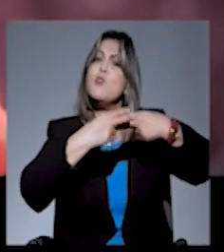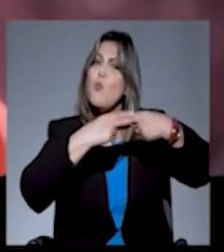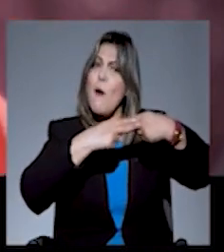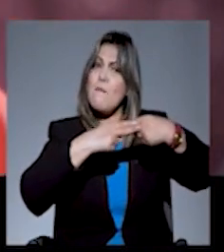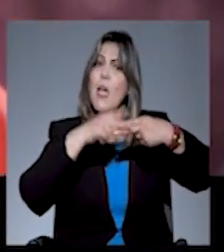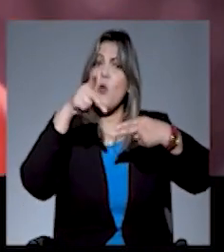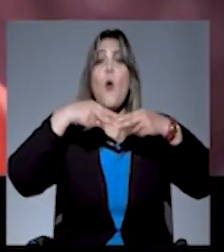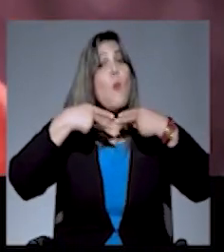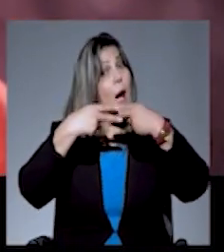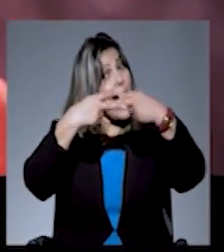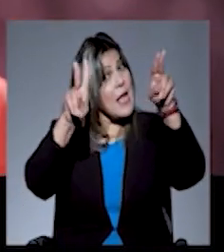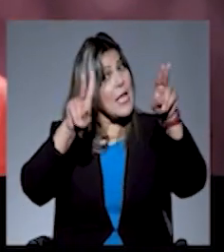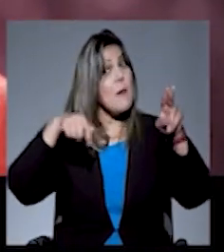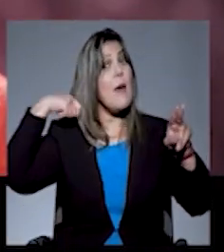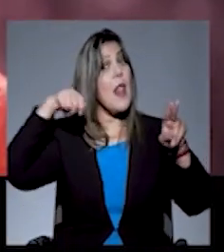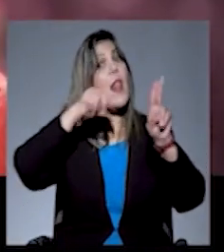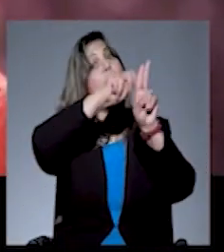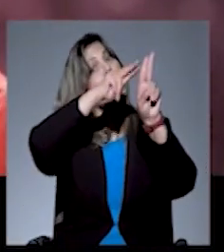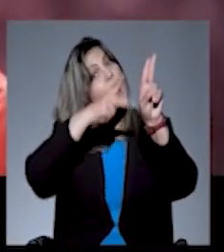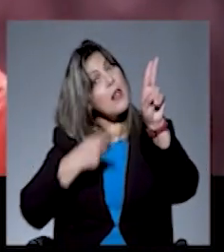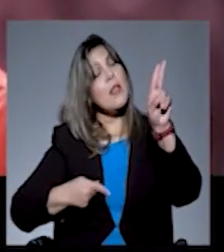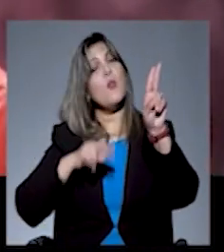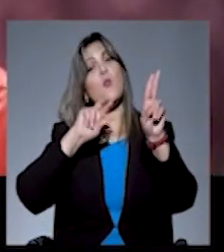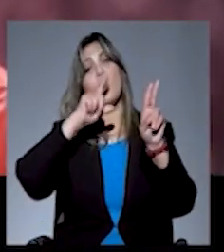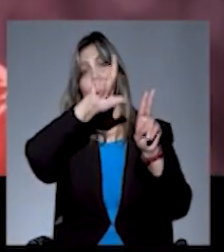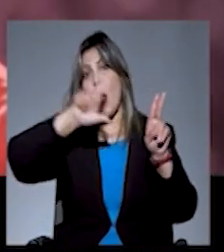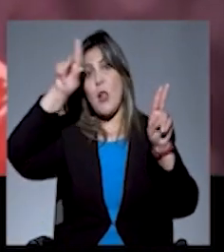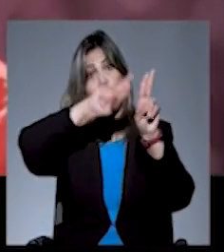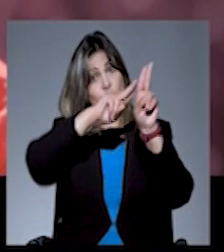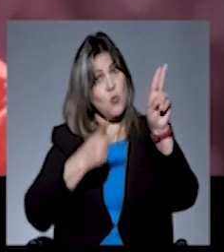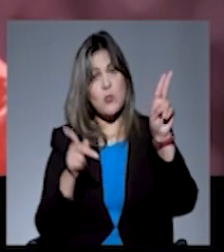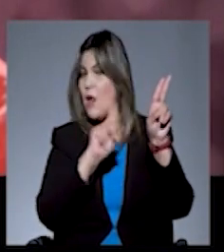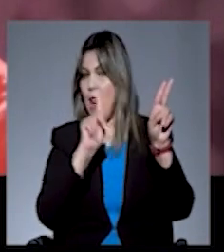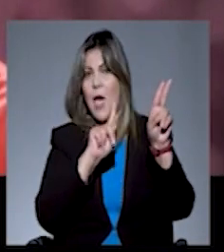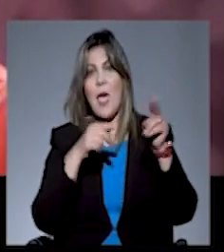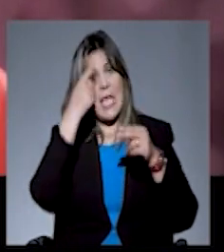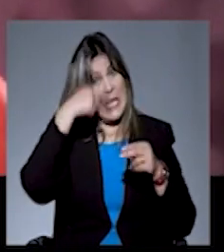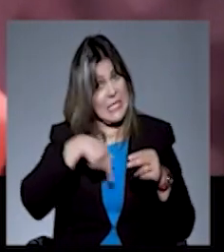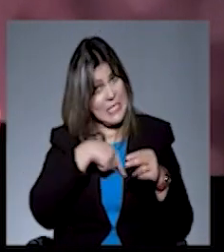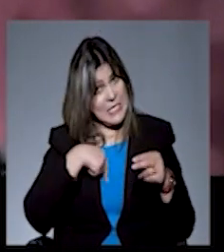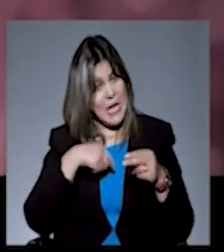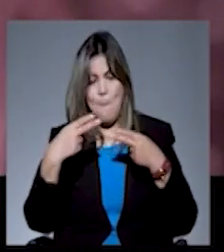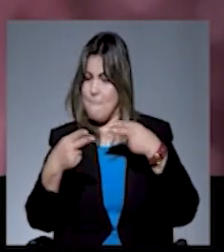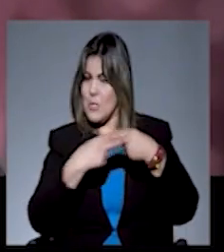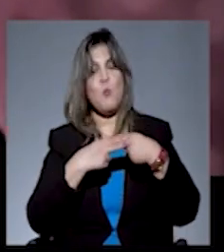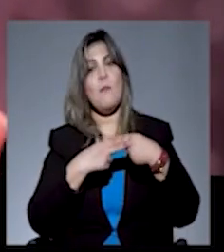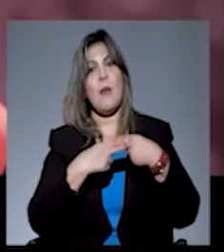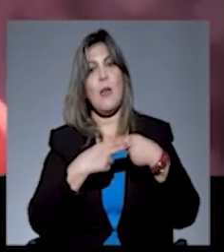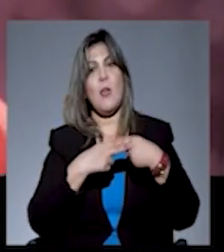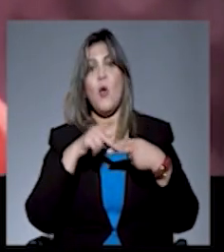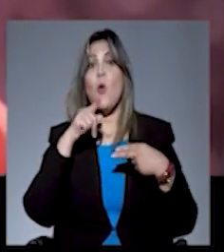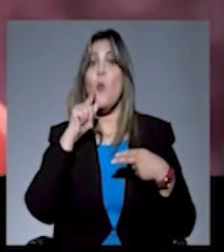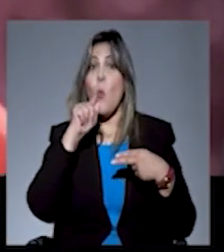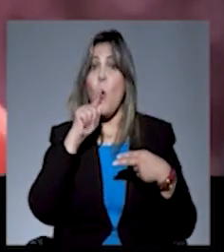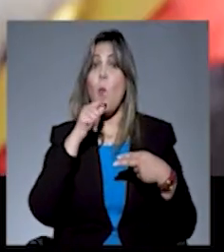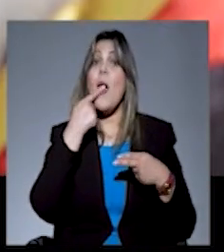الوزارة، وان الاقباط هيكونوا في الصفوف الاولى ضده لو قبل رئاسة الوزارة، وان مطلبنا الوحيد هو عودة